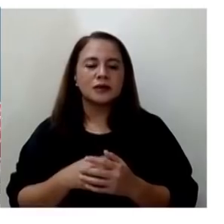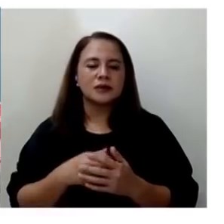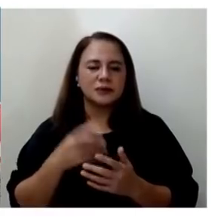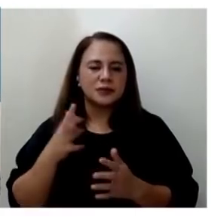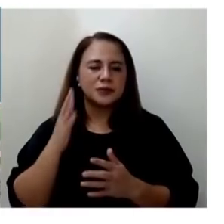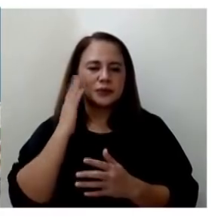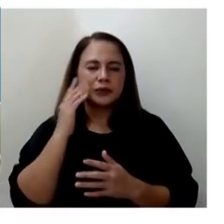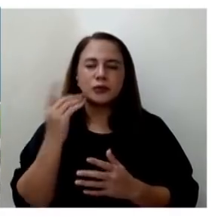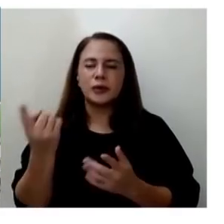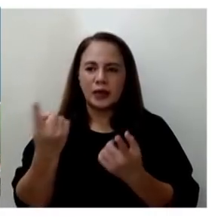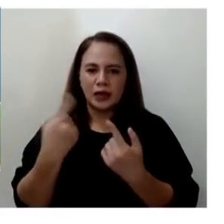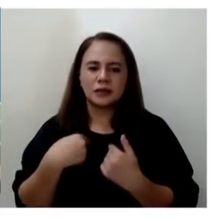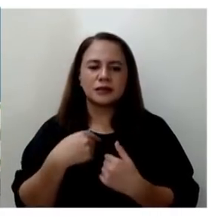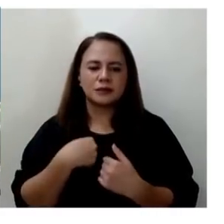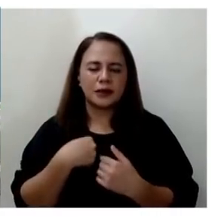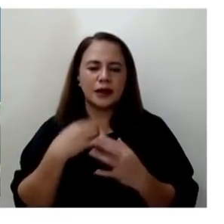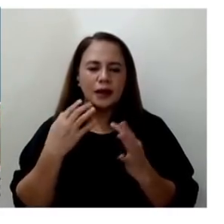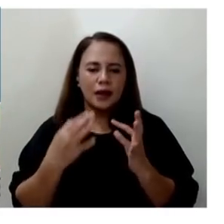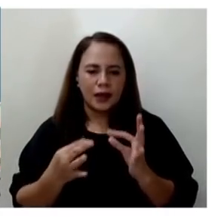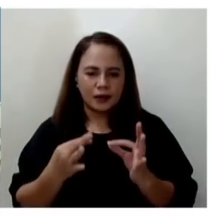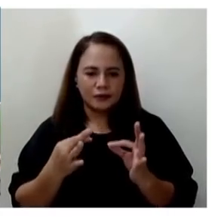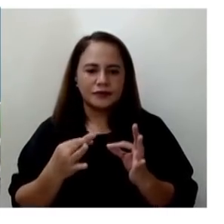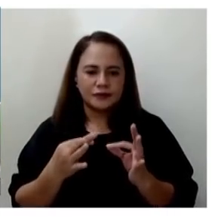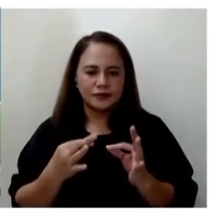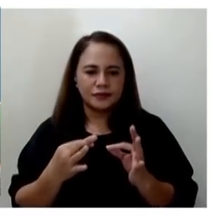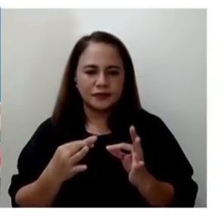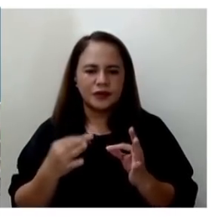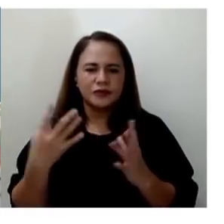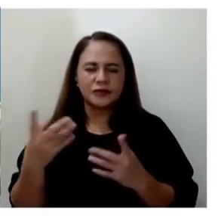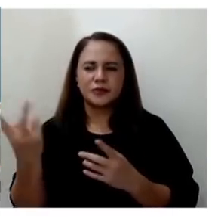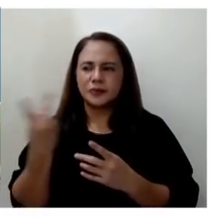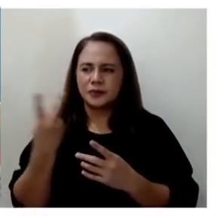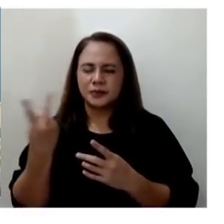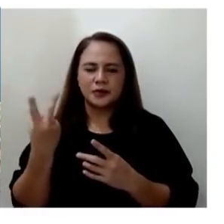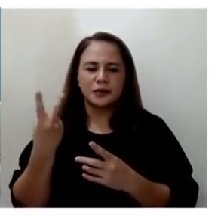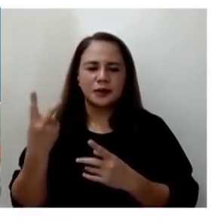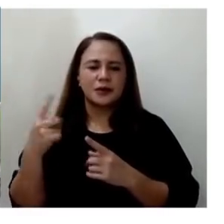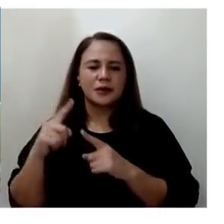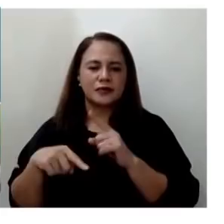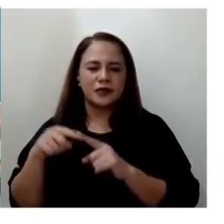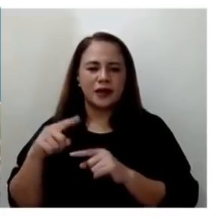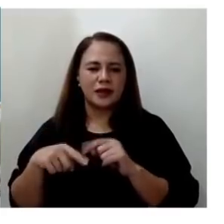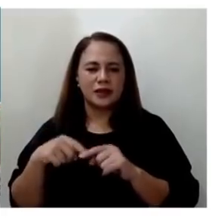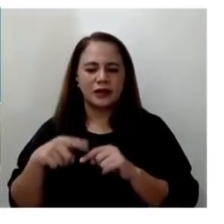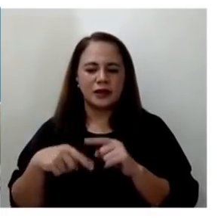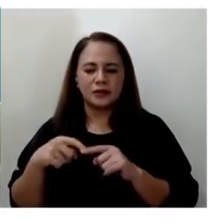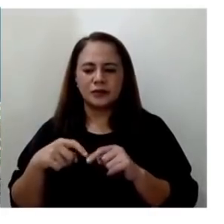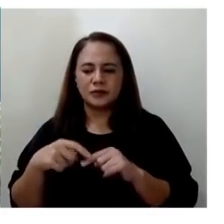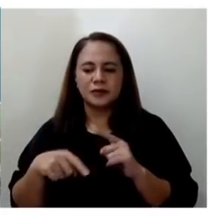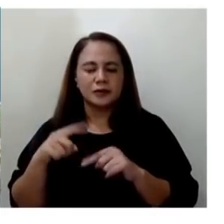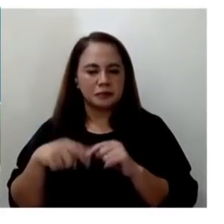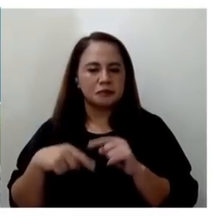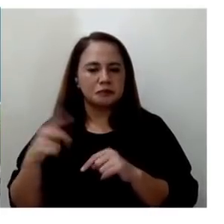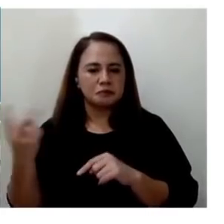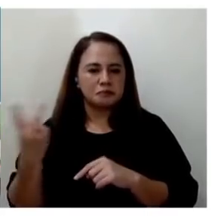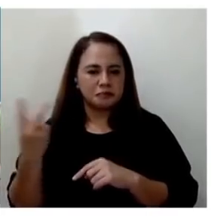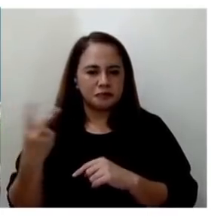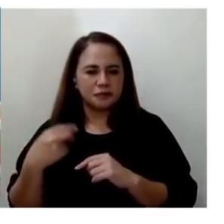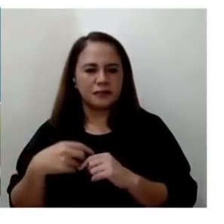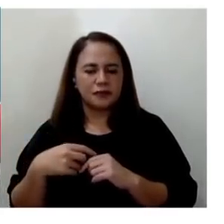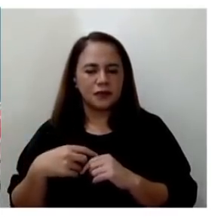He will answer naman pagka kailangan. Magkaibigan naman po kami ni Senator Manny. He's a good man.